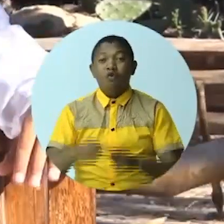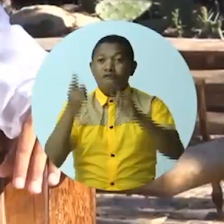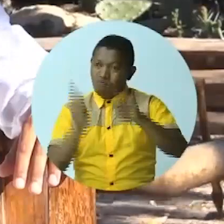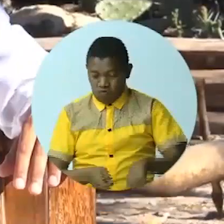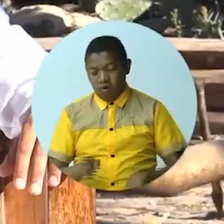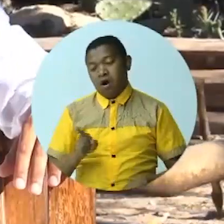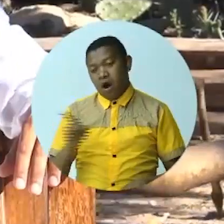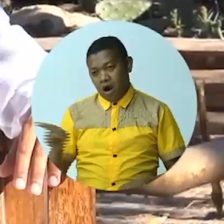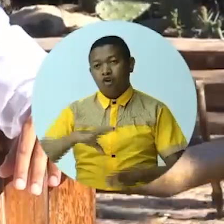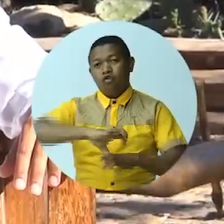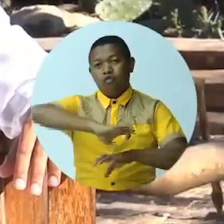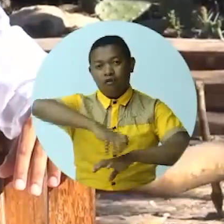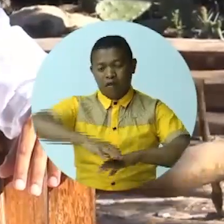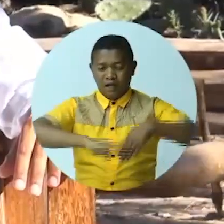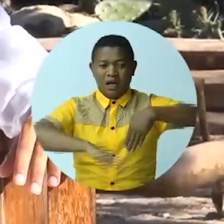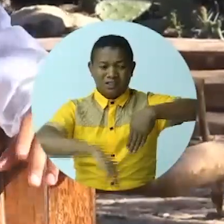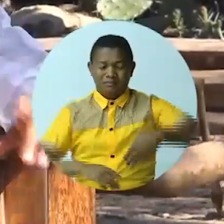napetraka taty atsimo.